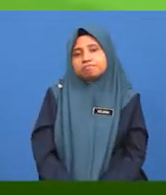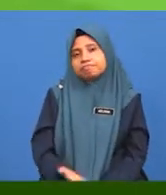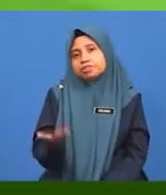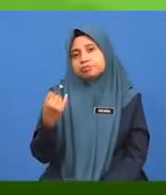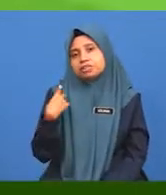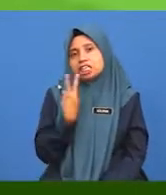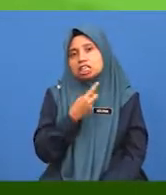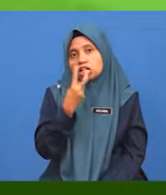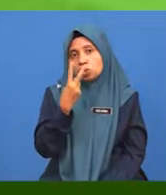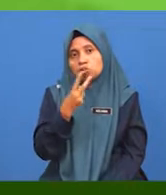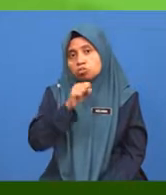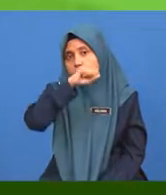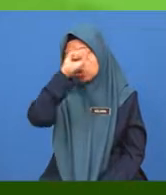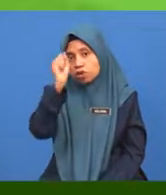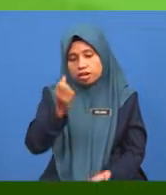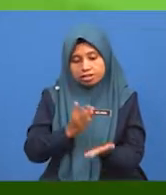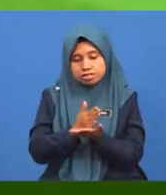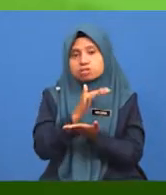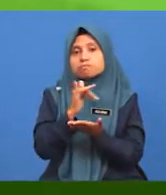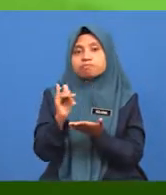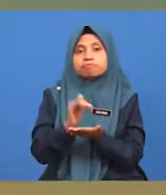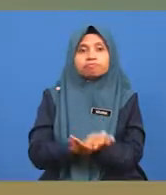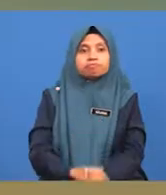Mari kita lihat soalan seterusnya.